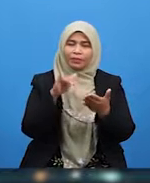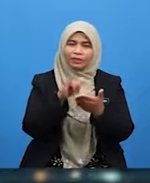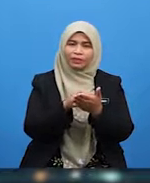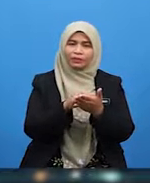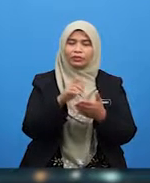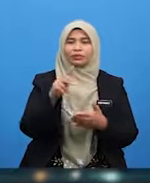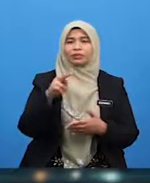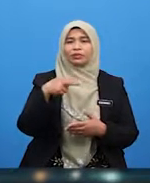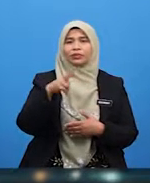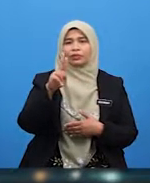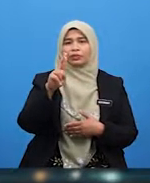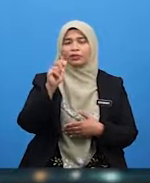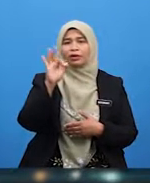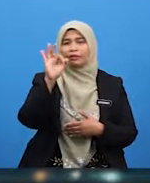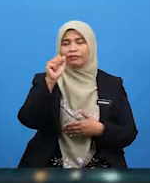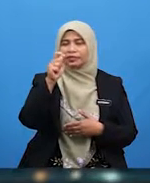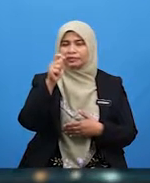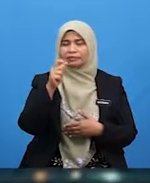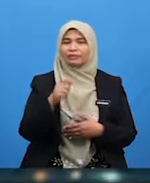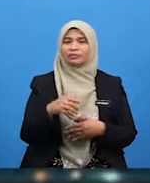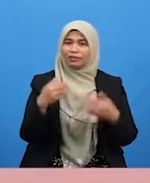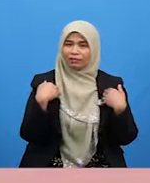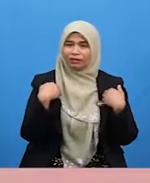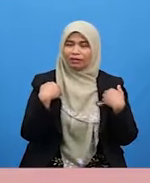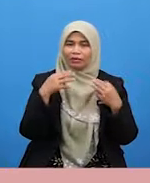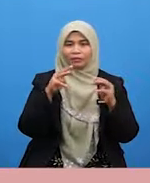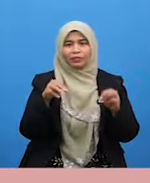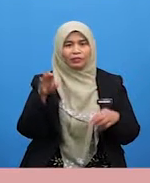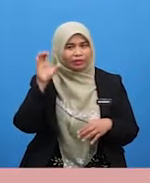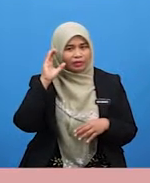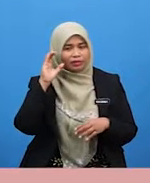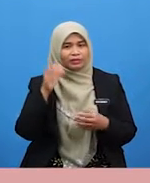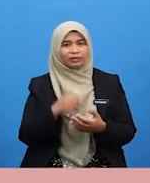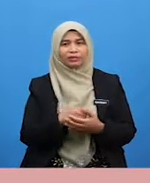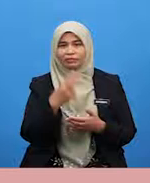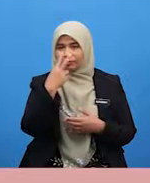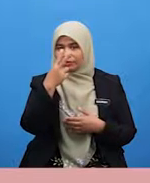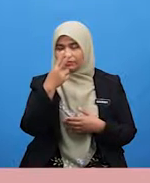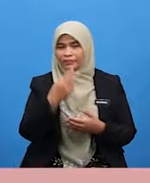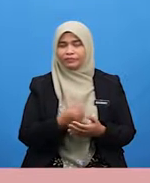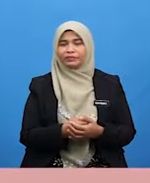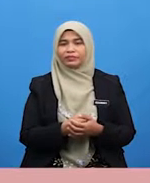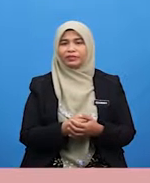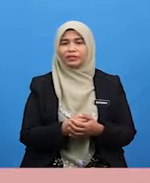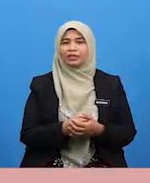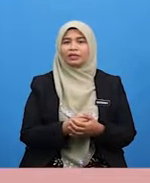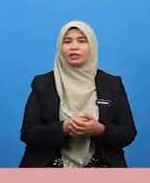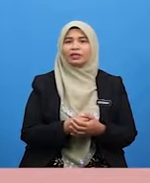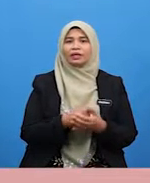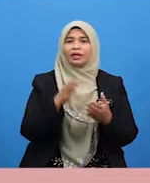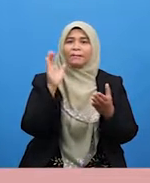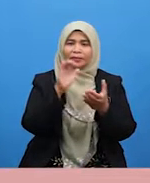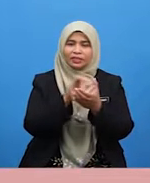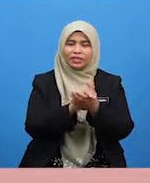amalan khurafat? Pernahkah murid-murid semua tengok ataupun dengar? Baiklah. Khurafat ialah